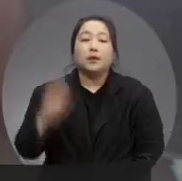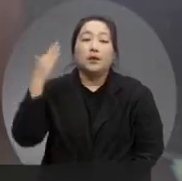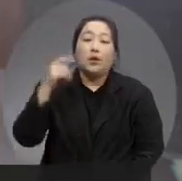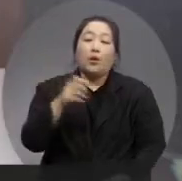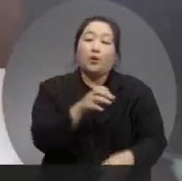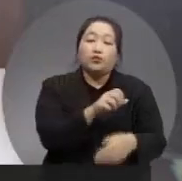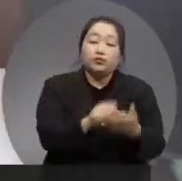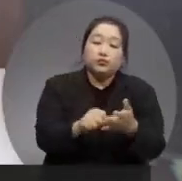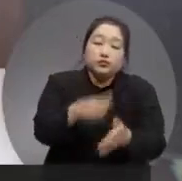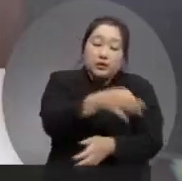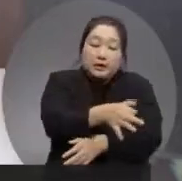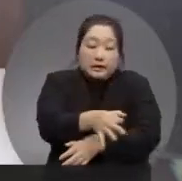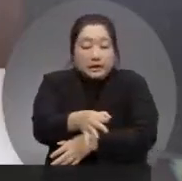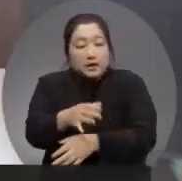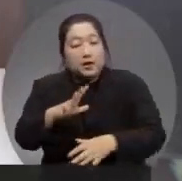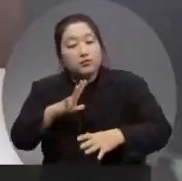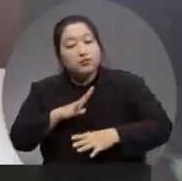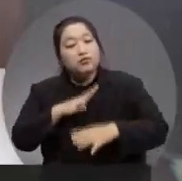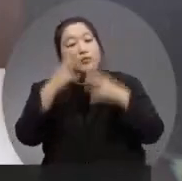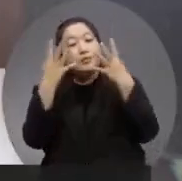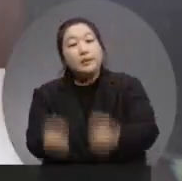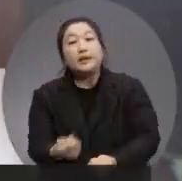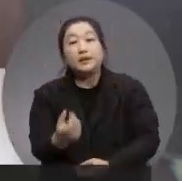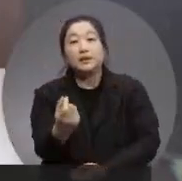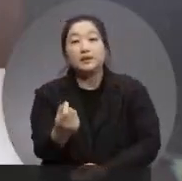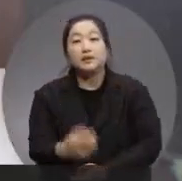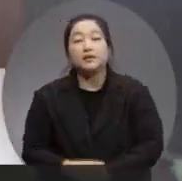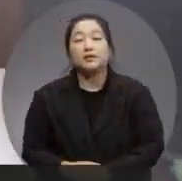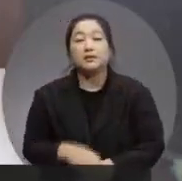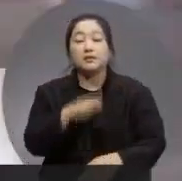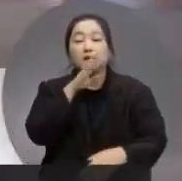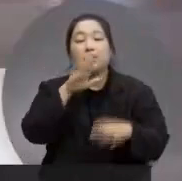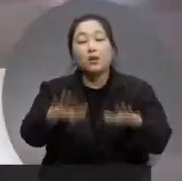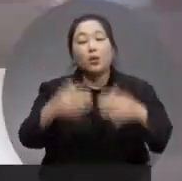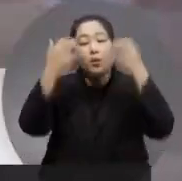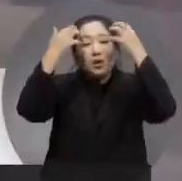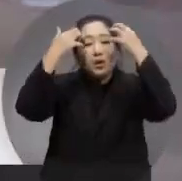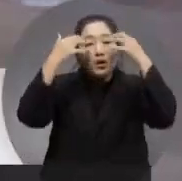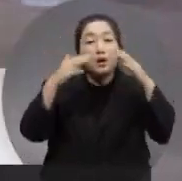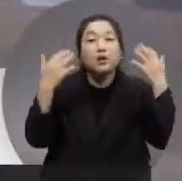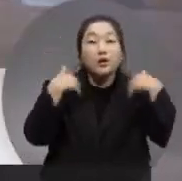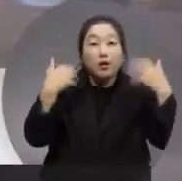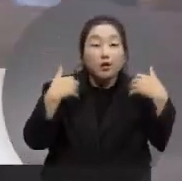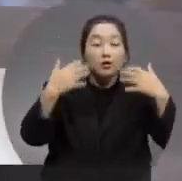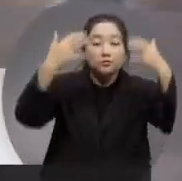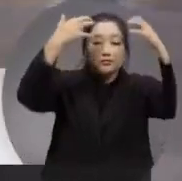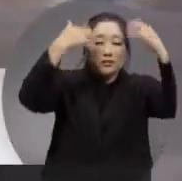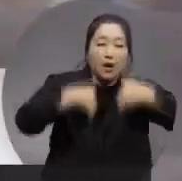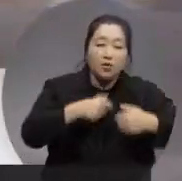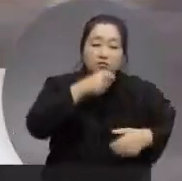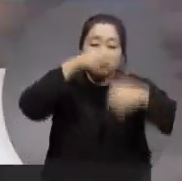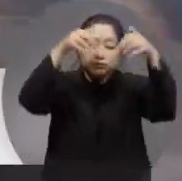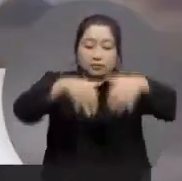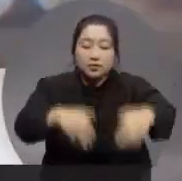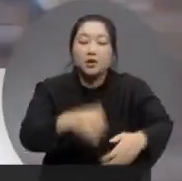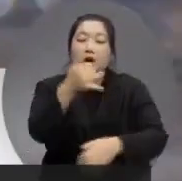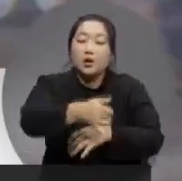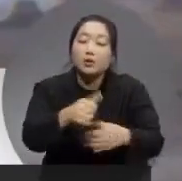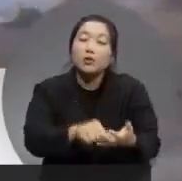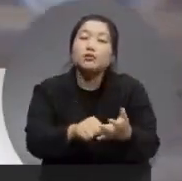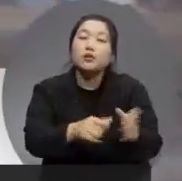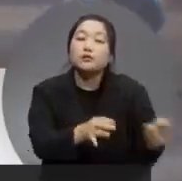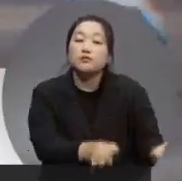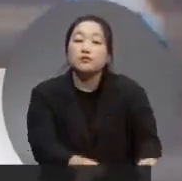요즘 장보기가 겁난다는 분들 많으실 텐데요. 실제로 올여름 폭염과 집중호우로 농산물 가격이 많이